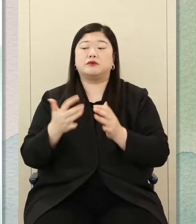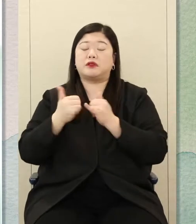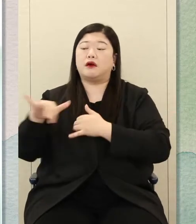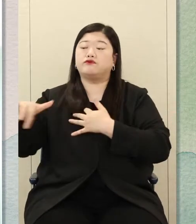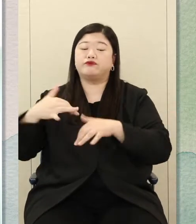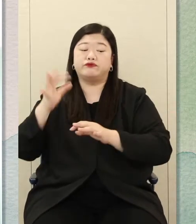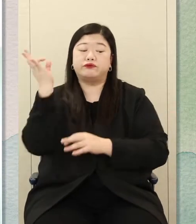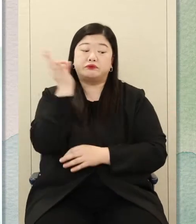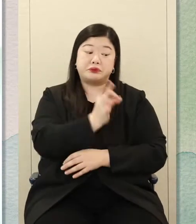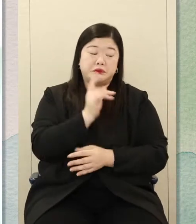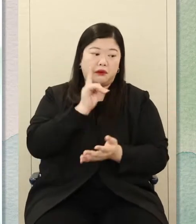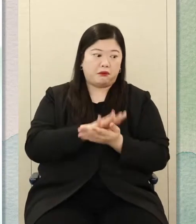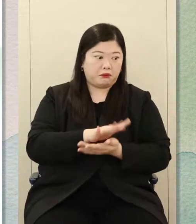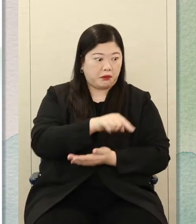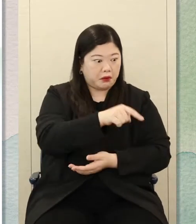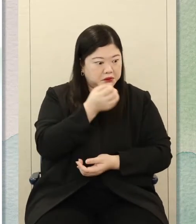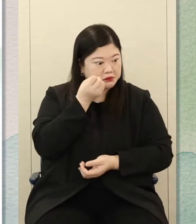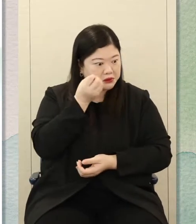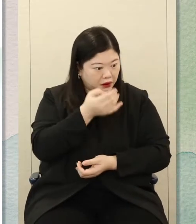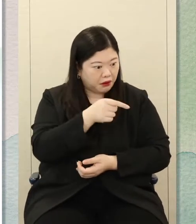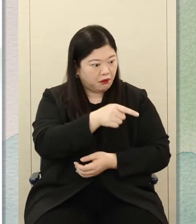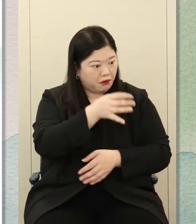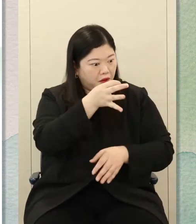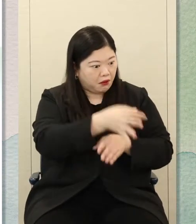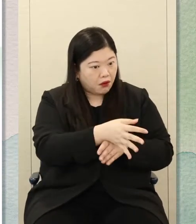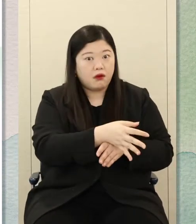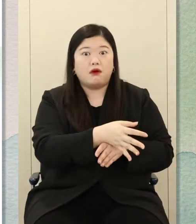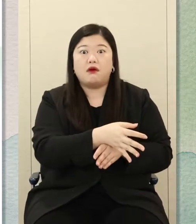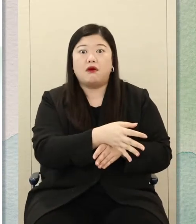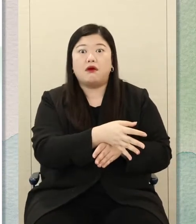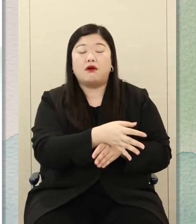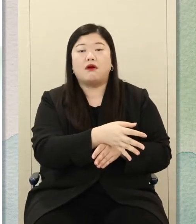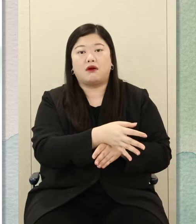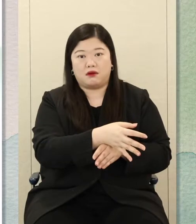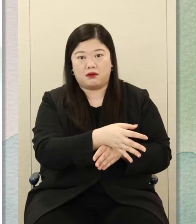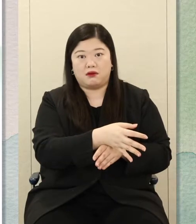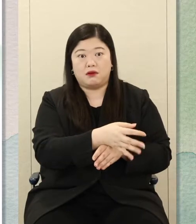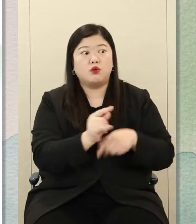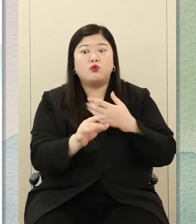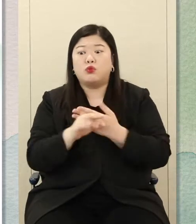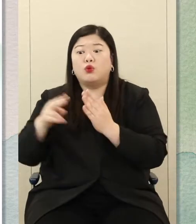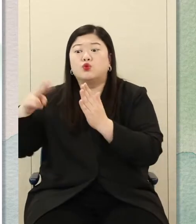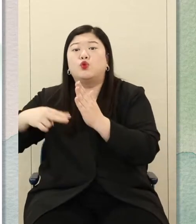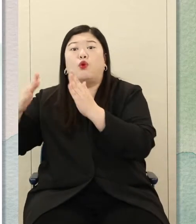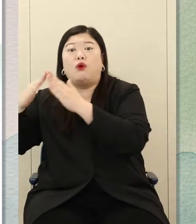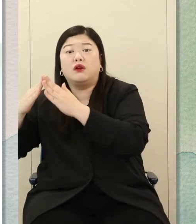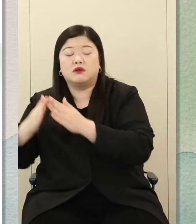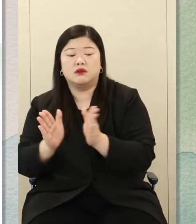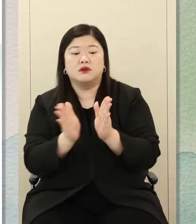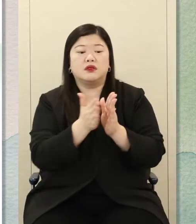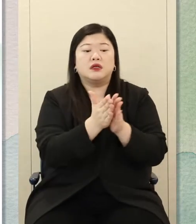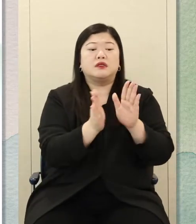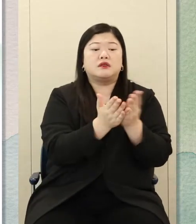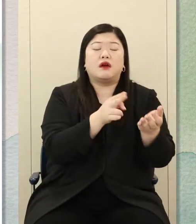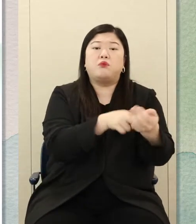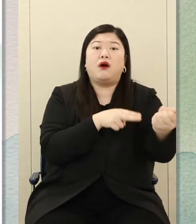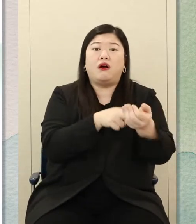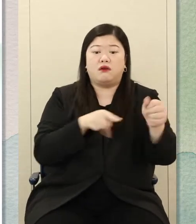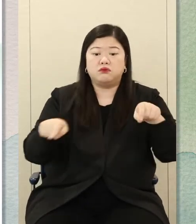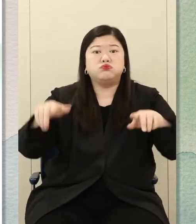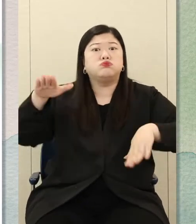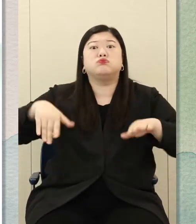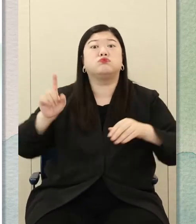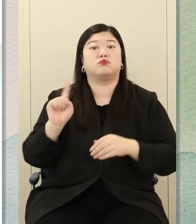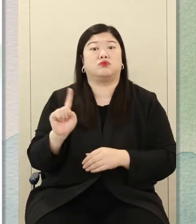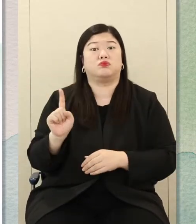가지고는 뭔가 독자를 만들어내기가 어려워. 이런 고민을 한 거죠. 예, 이거 도서관하고 똑같습니다. 도서관에서도 예, 책 아무리 많이 갖다